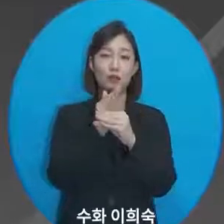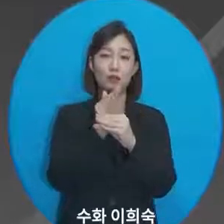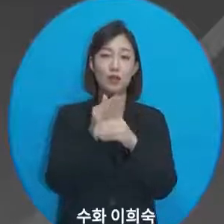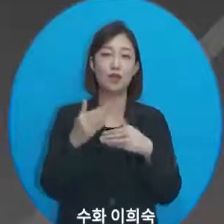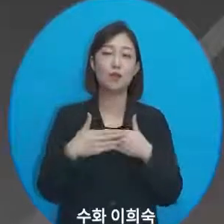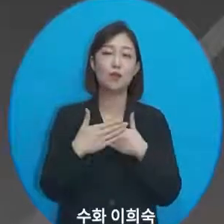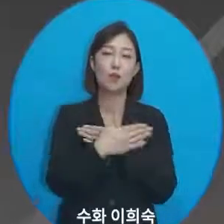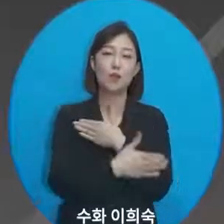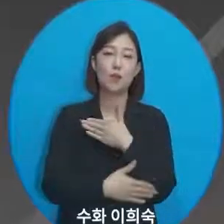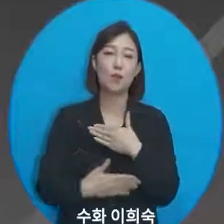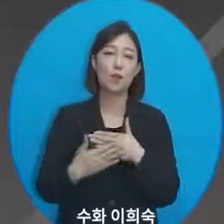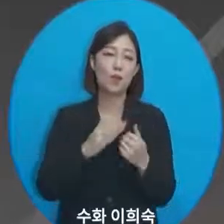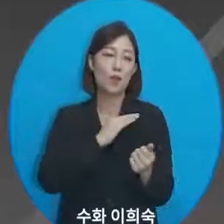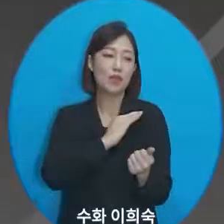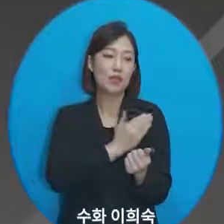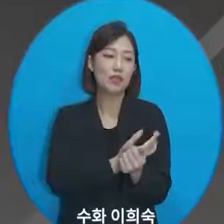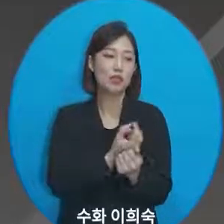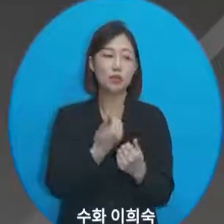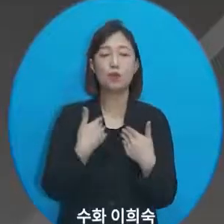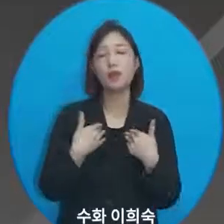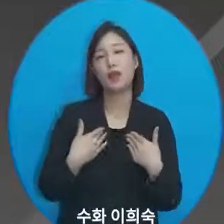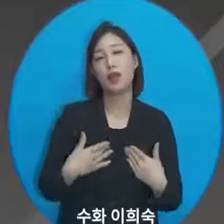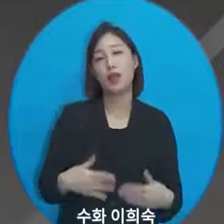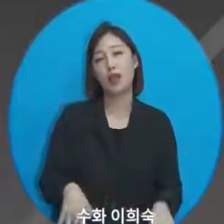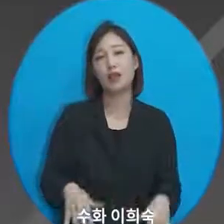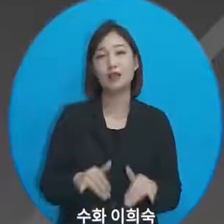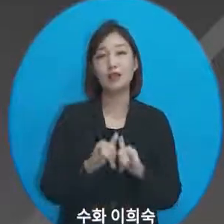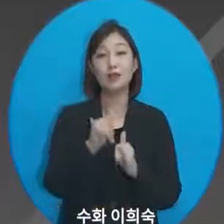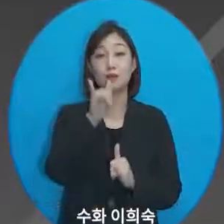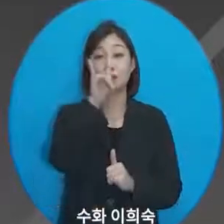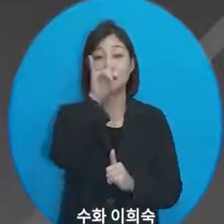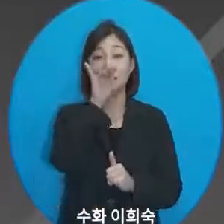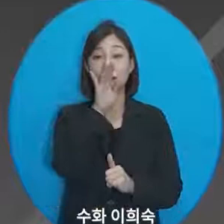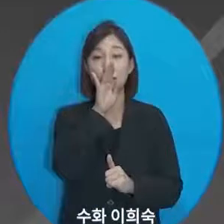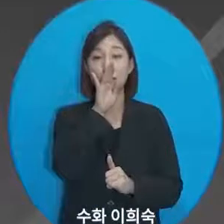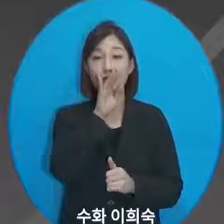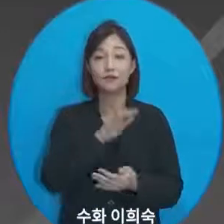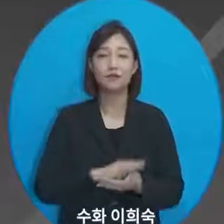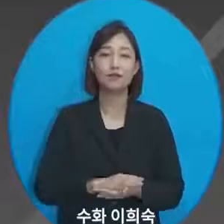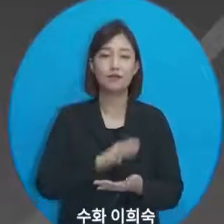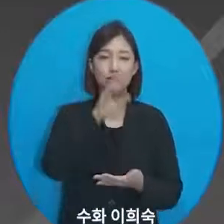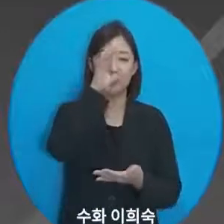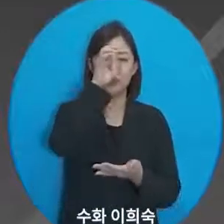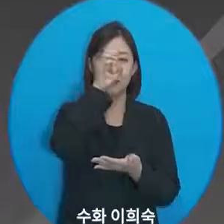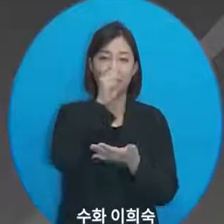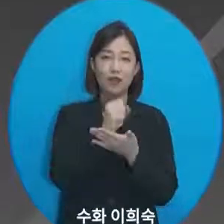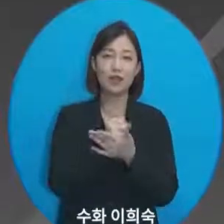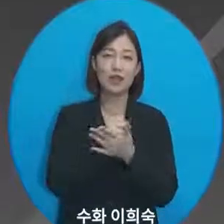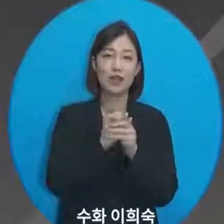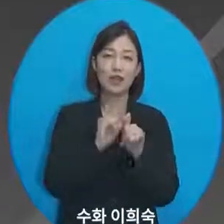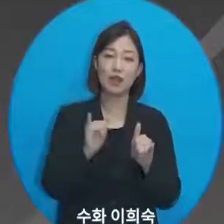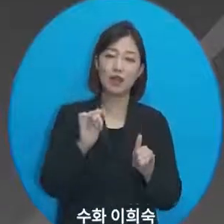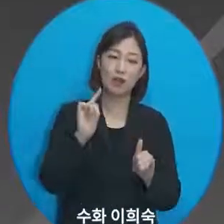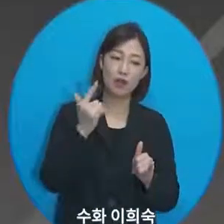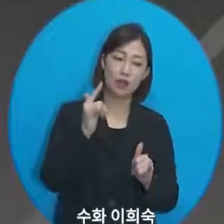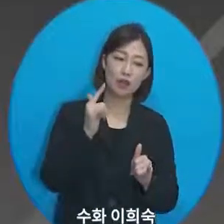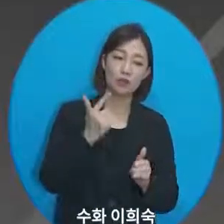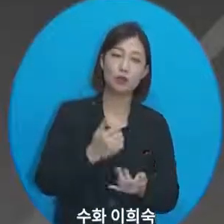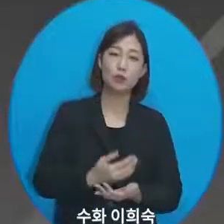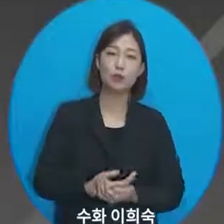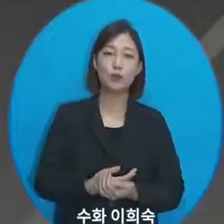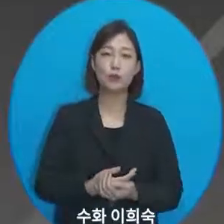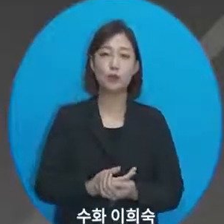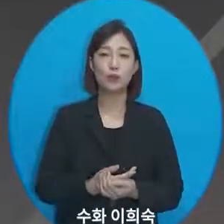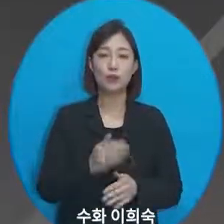기능이 좀 저하가 돼서 정상적인 신체 활동을 하는 사람과는 좀